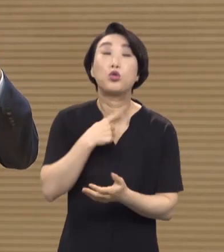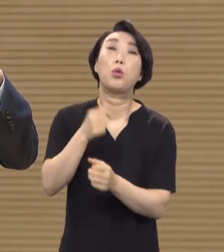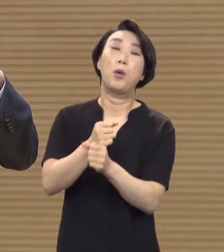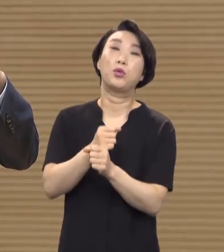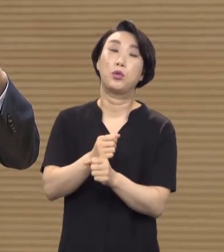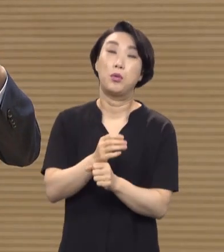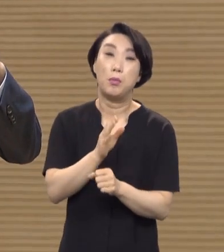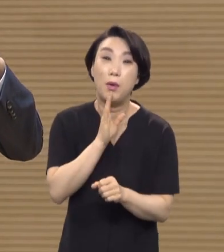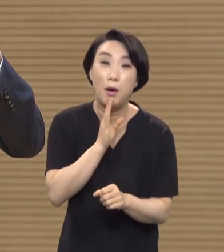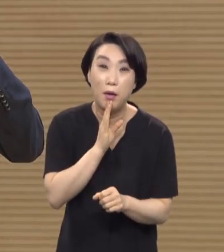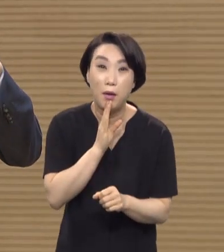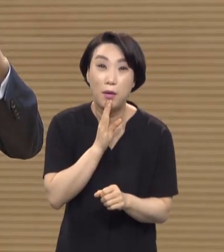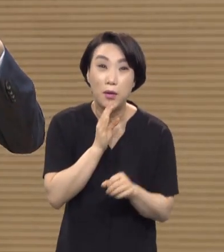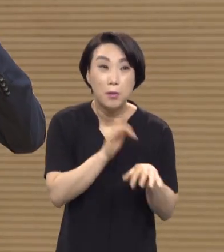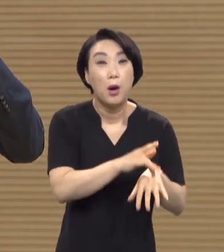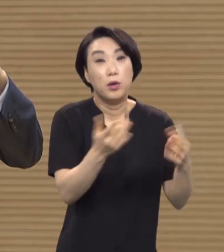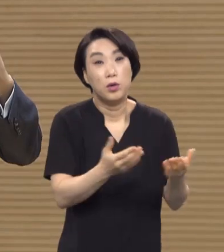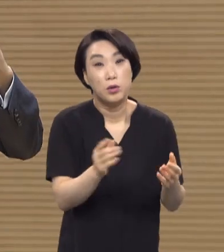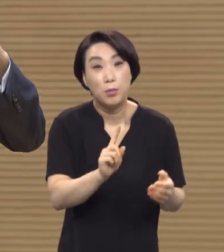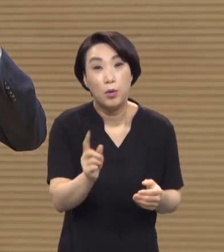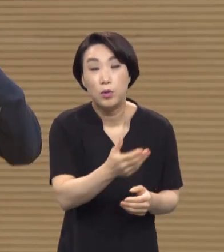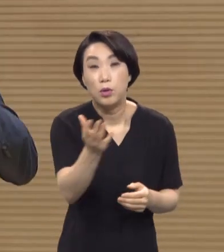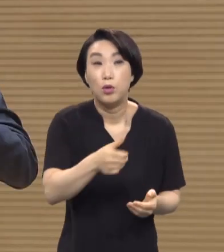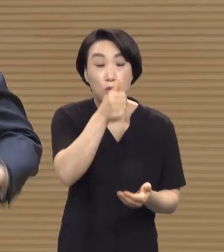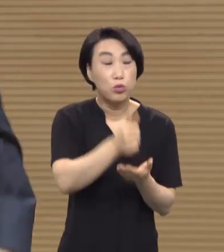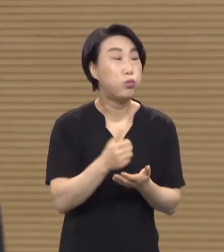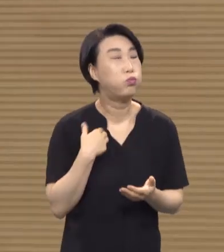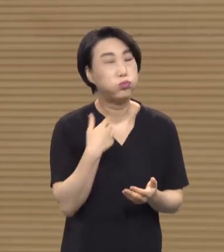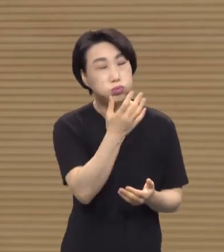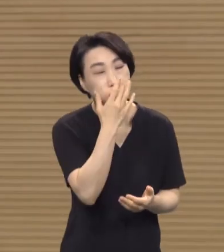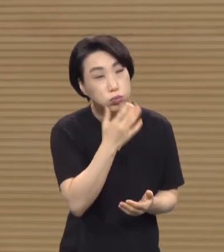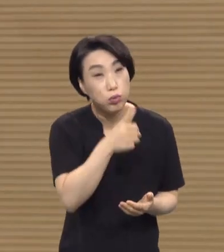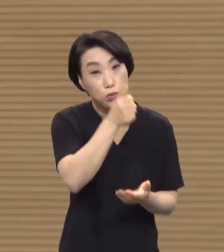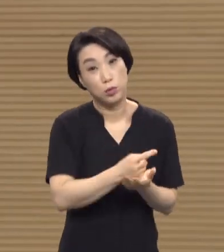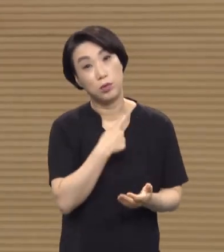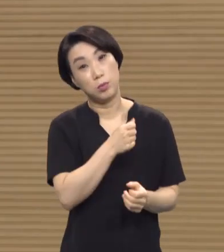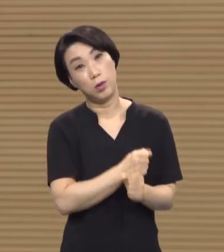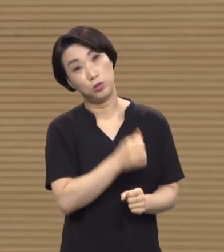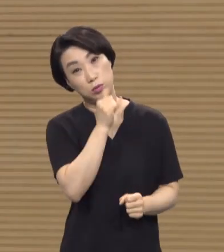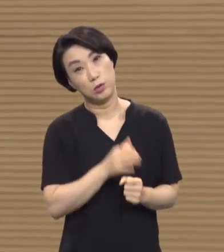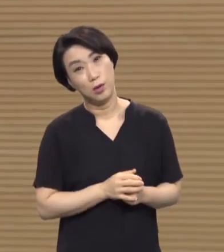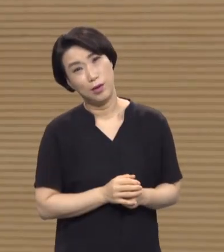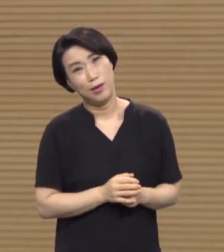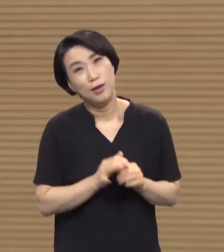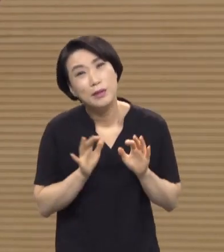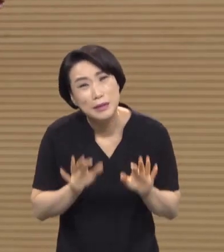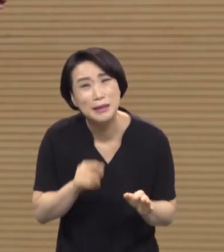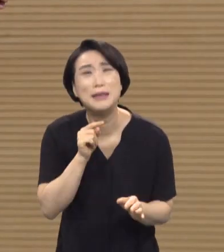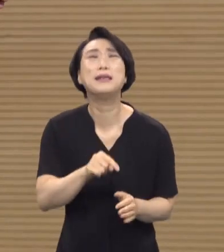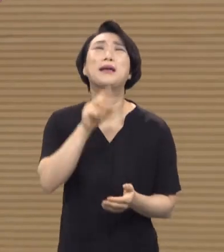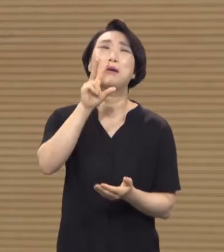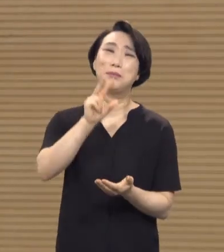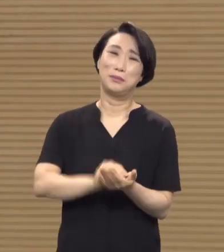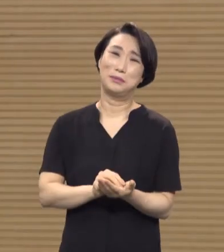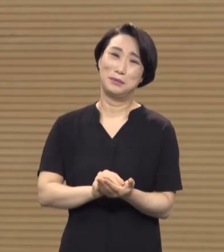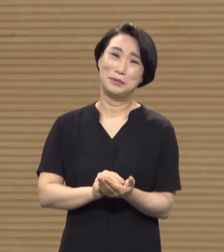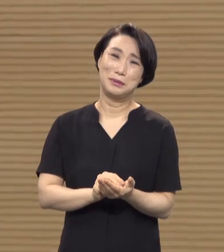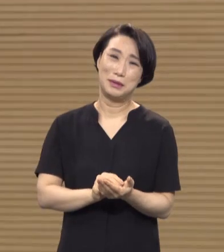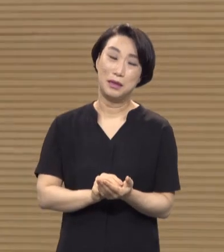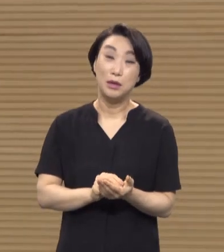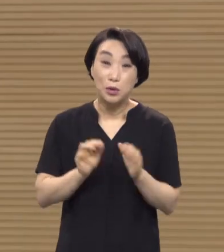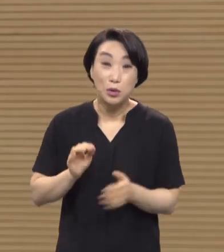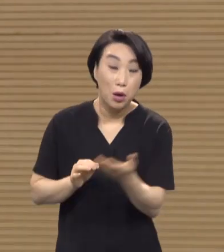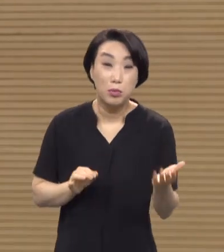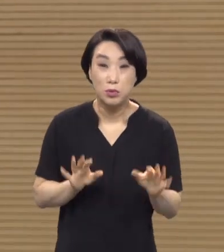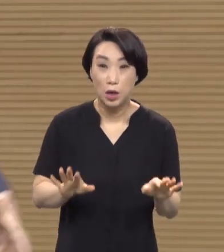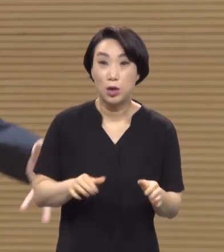지키는데 마귀 역사는 죄가 죄인 줄 모르게 지키기 때문에 그게 문제가 되죠. 근데